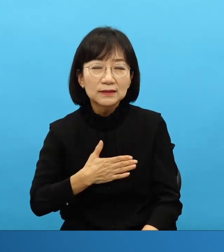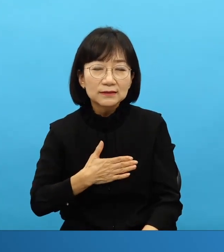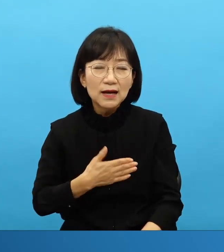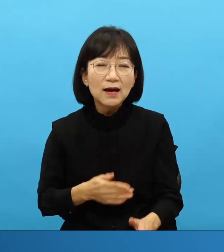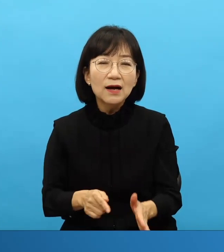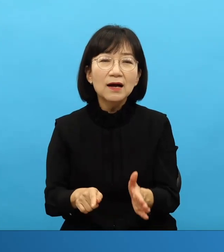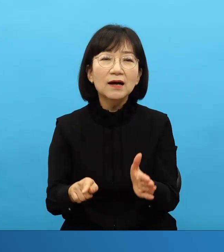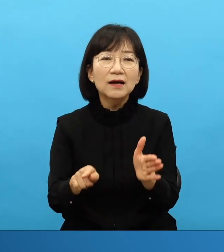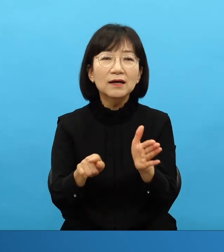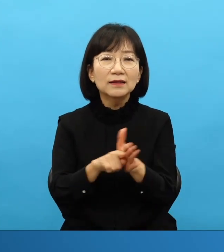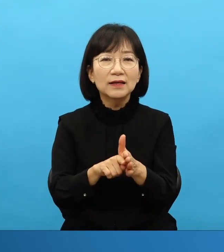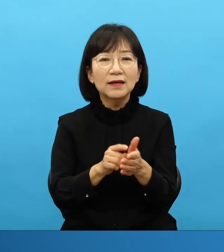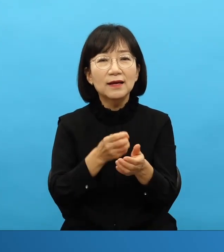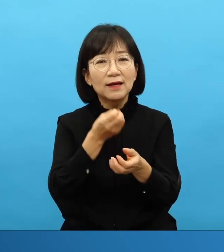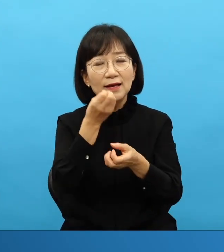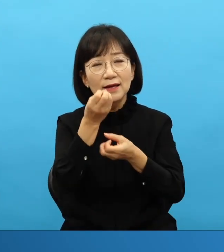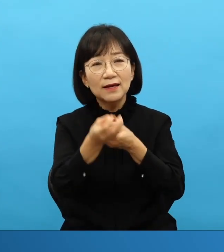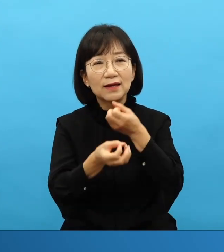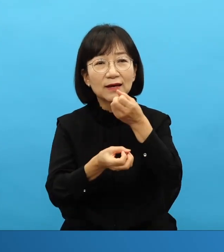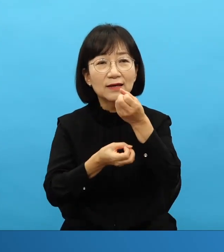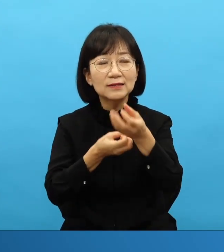이것이 나의